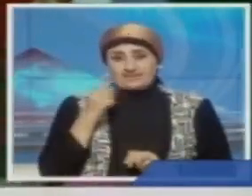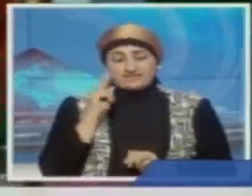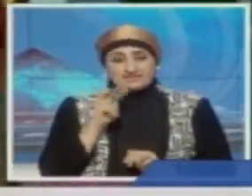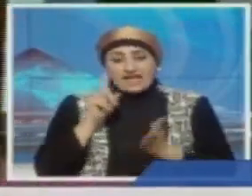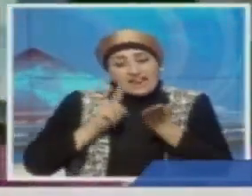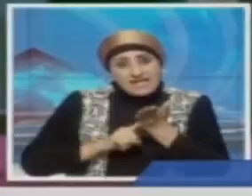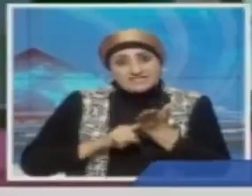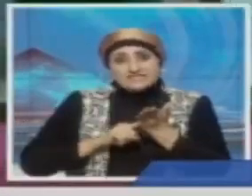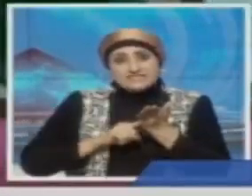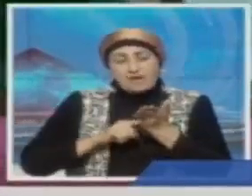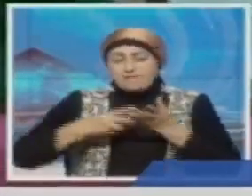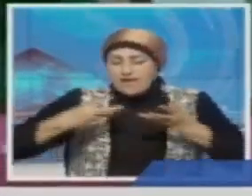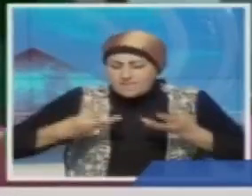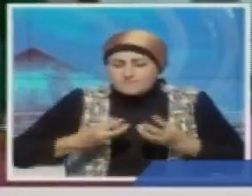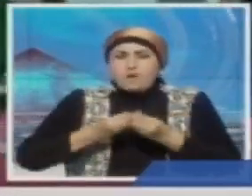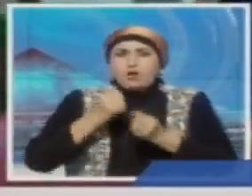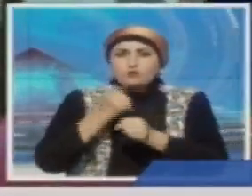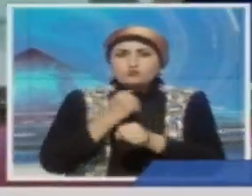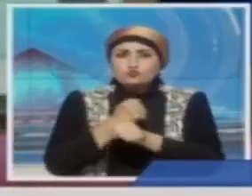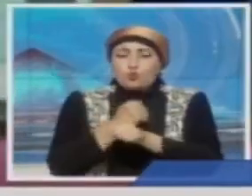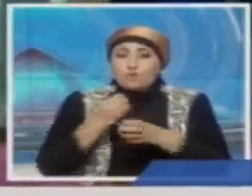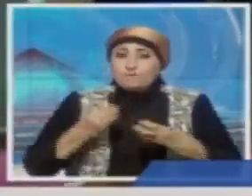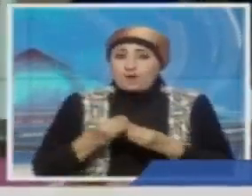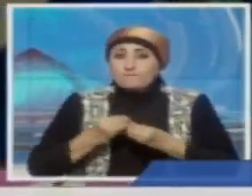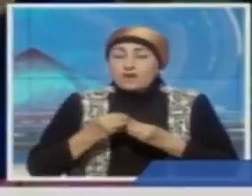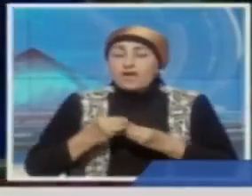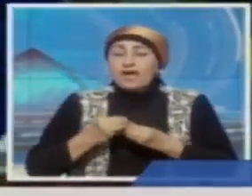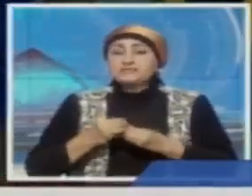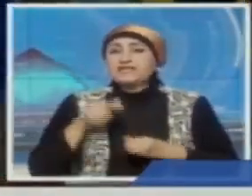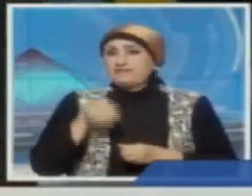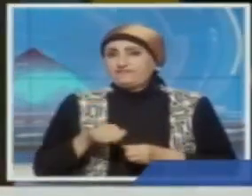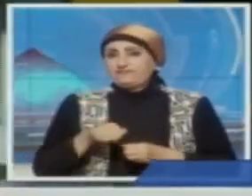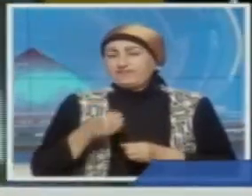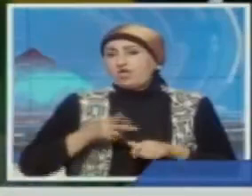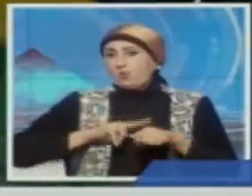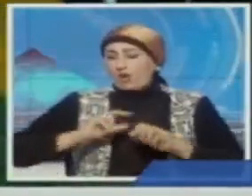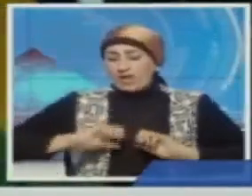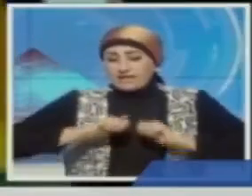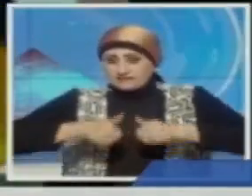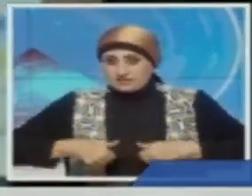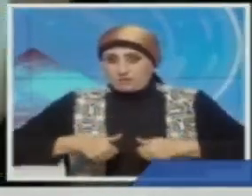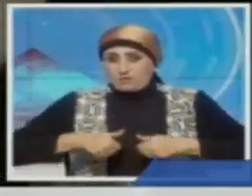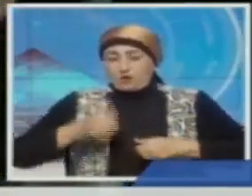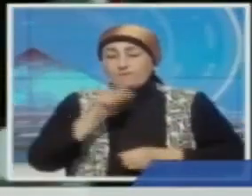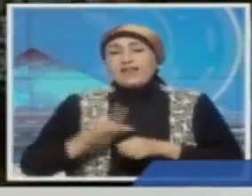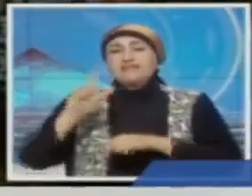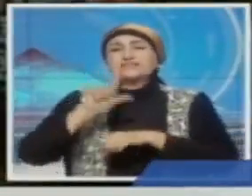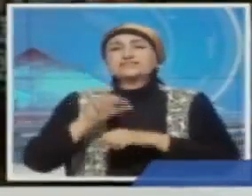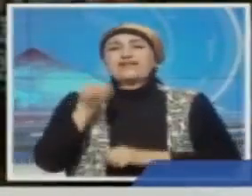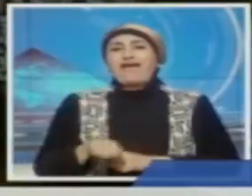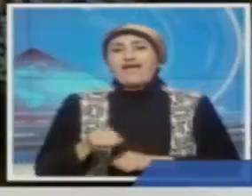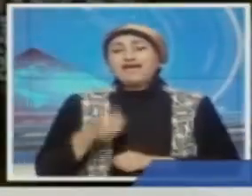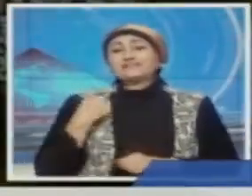ان يتم التعاون بموجبها في ظل حاله من الاستقطاب الدولي وانضمام الاتحاد الافريقي لمجموعه